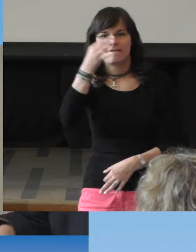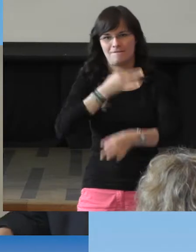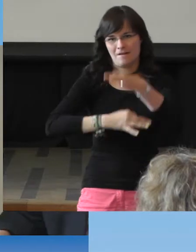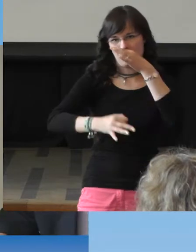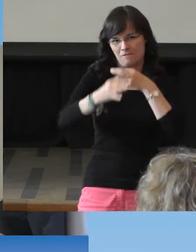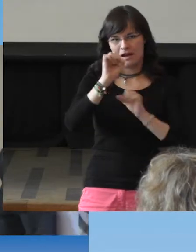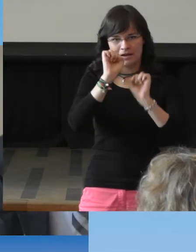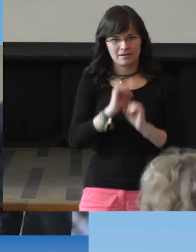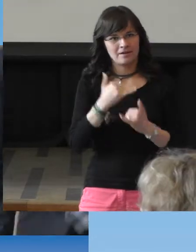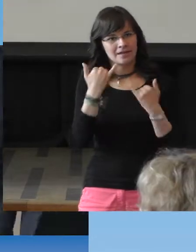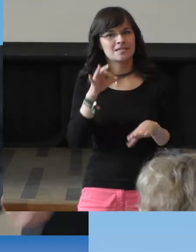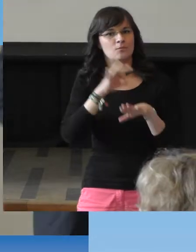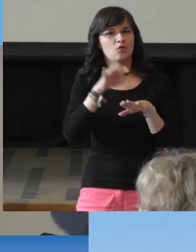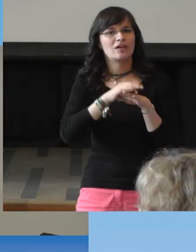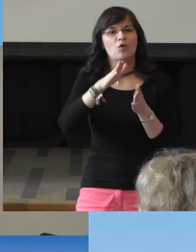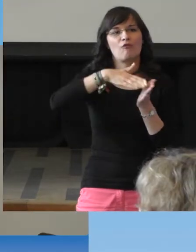den zweiten Part spielen.